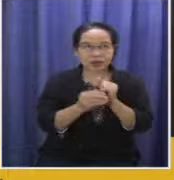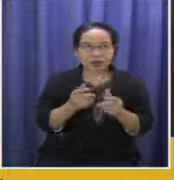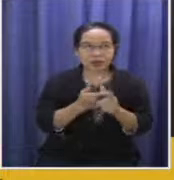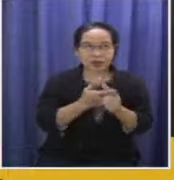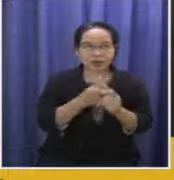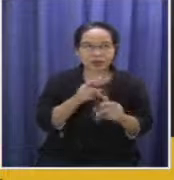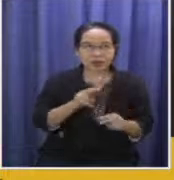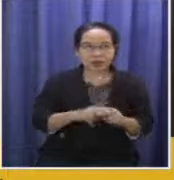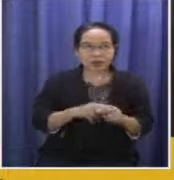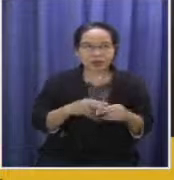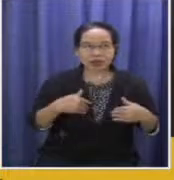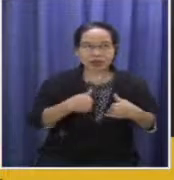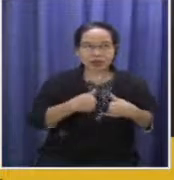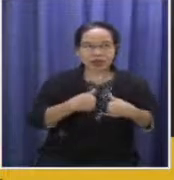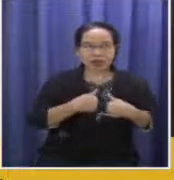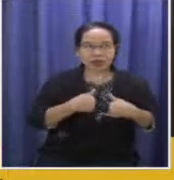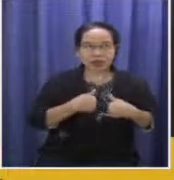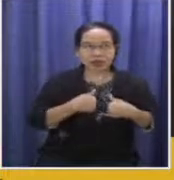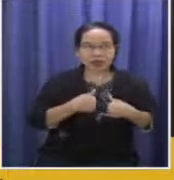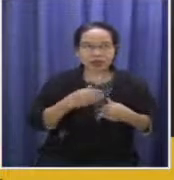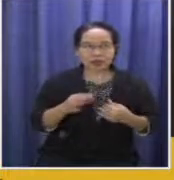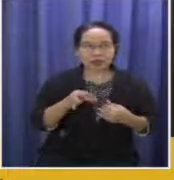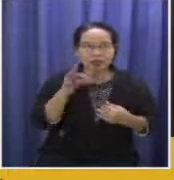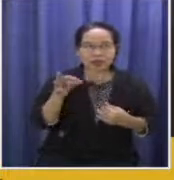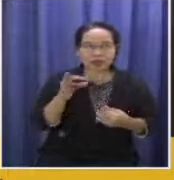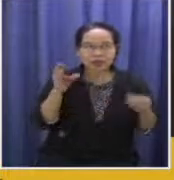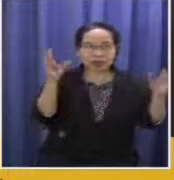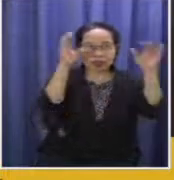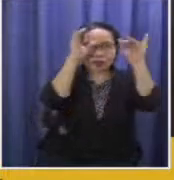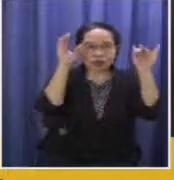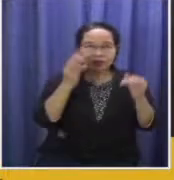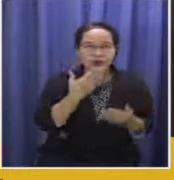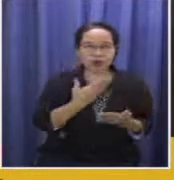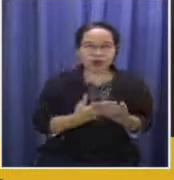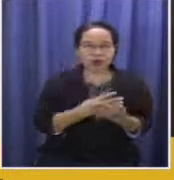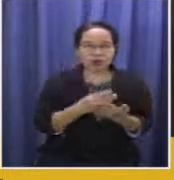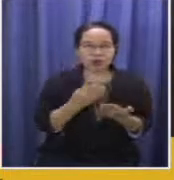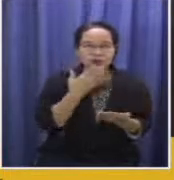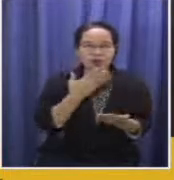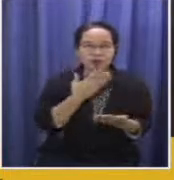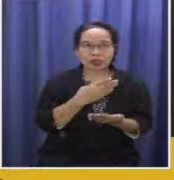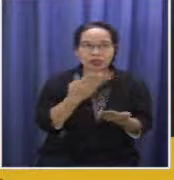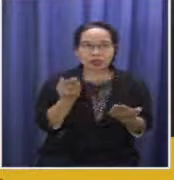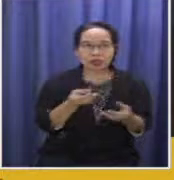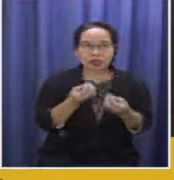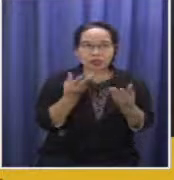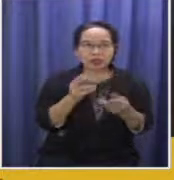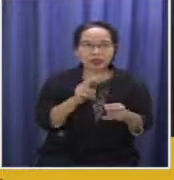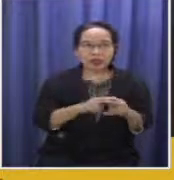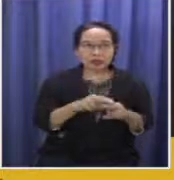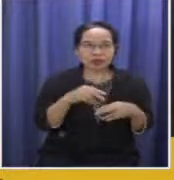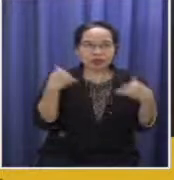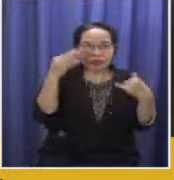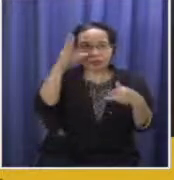अब्राम आफै चाहिँ बथानतिर कुदेर गए र एउटा कलिलो र असल बाछो छानेर आफ्नो नोकरलाई